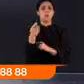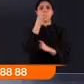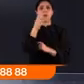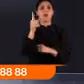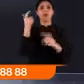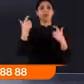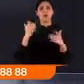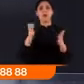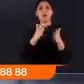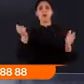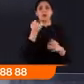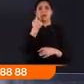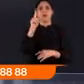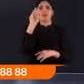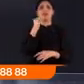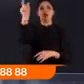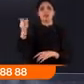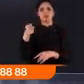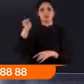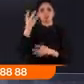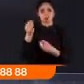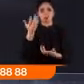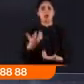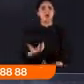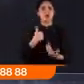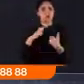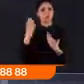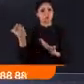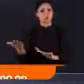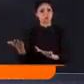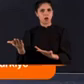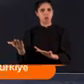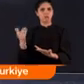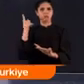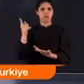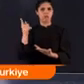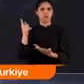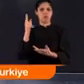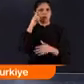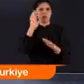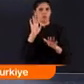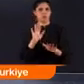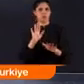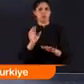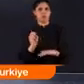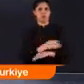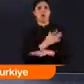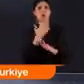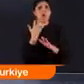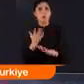Yer Büyükçekmece. Bir genç bıçaklandı, ağır yaralandı. Bu zaten başlı başına akıl almayacak kadar ürkütücü